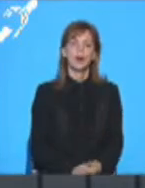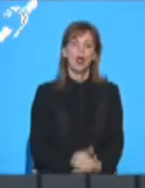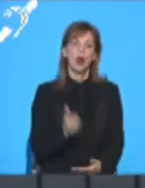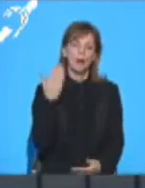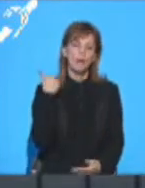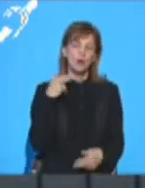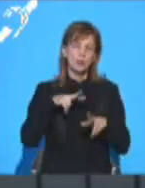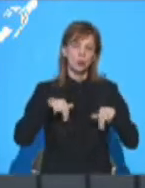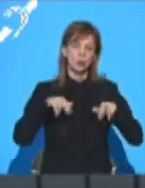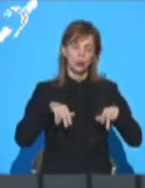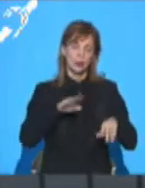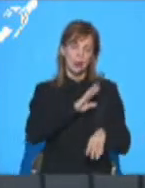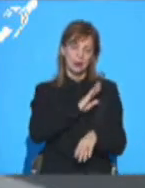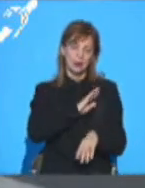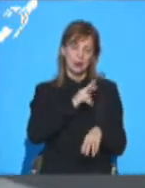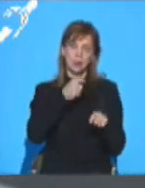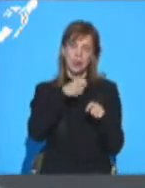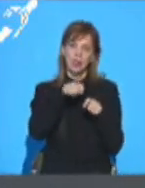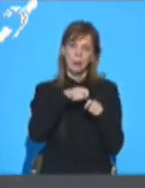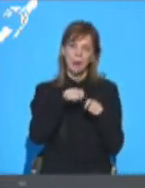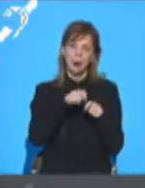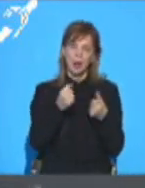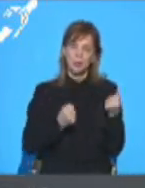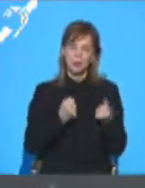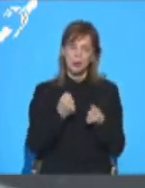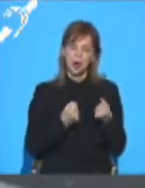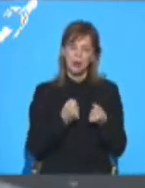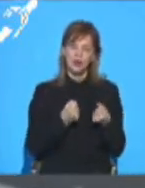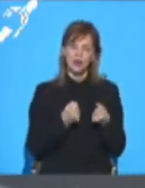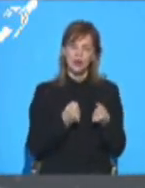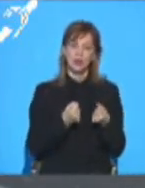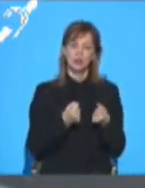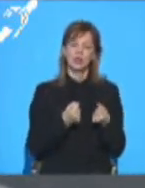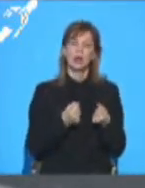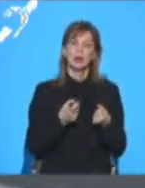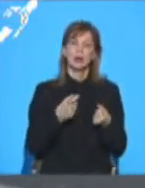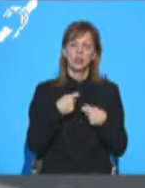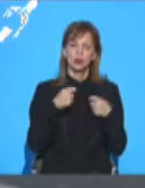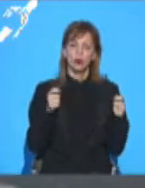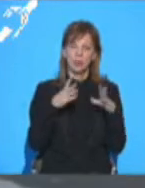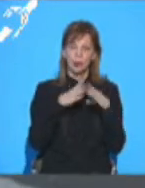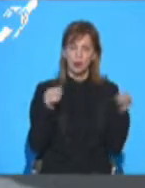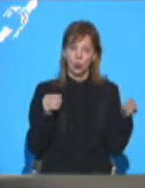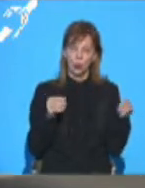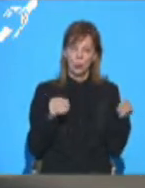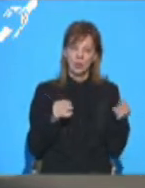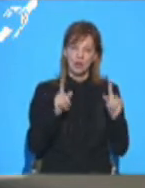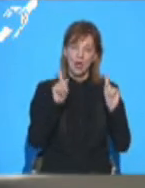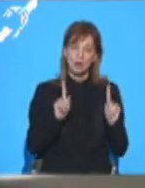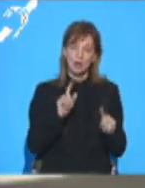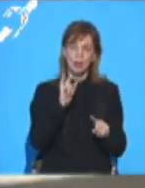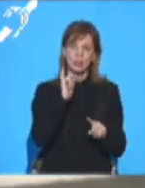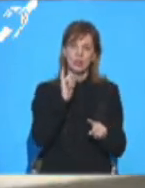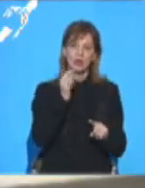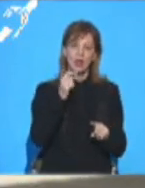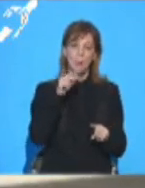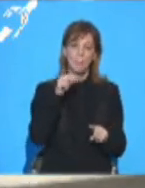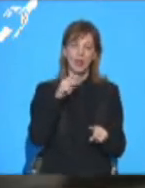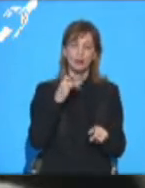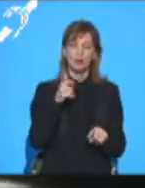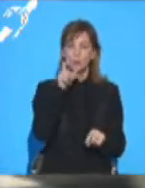Au fost verificate ateliere de reparații din toată țara, ateliere tahografe și limitatoare de viteză, stații ITP, dar și